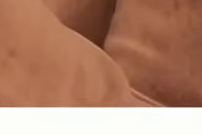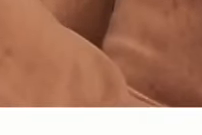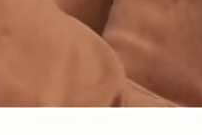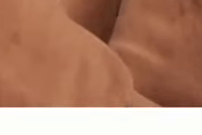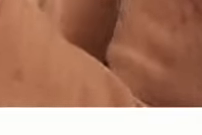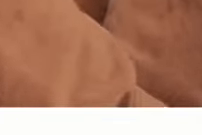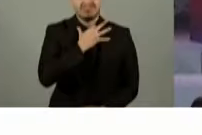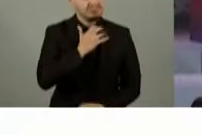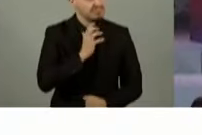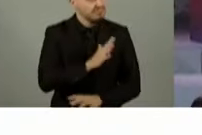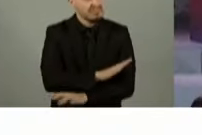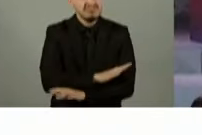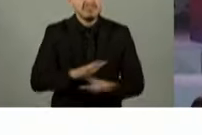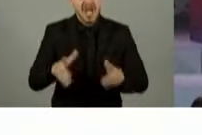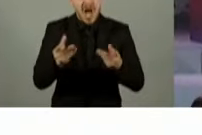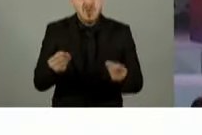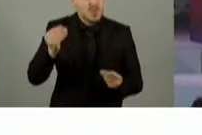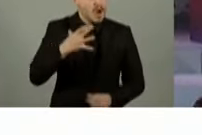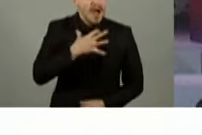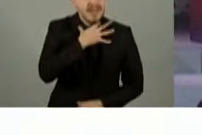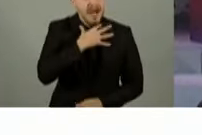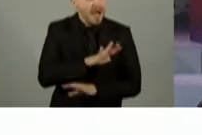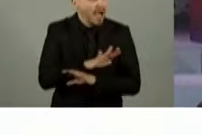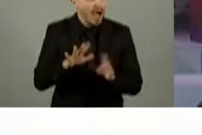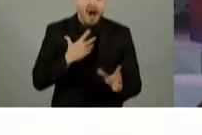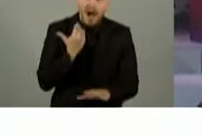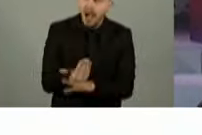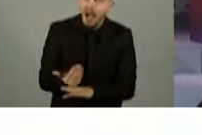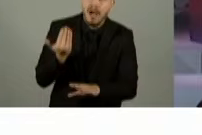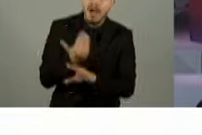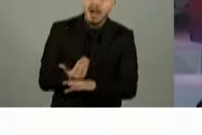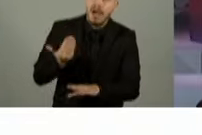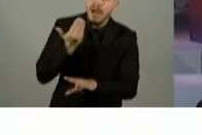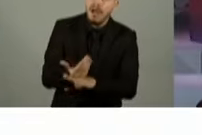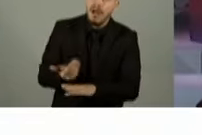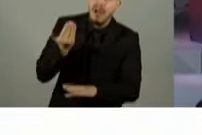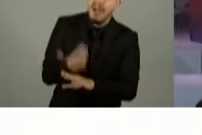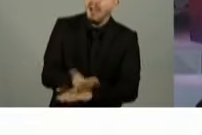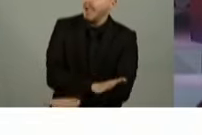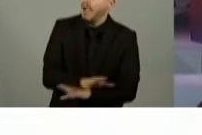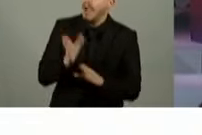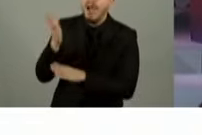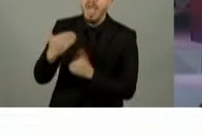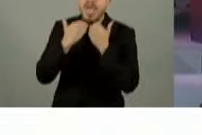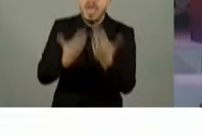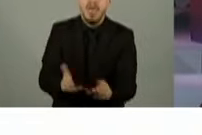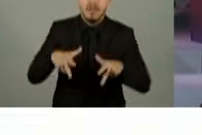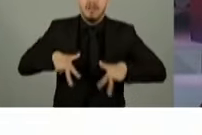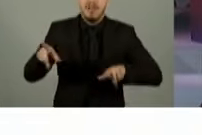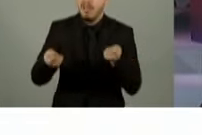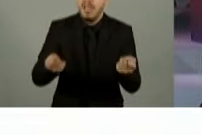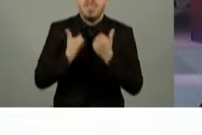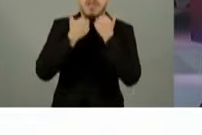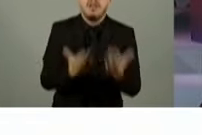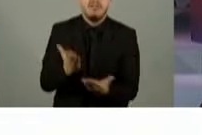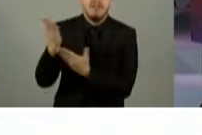βίντεο. Ναι, αλλά στο οποίο και απάντησε. Πάμε να δούμε το. Αν έχω παραβιάσει τον νόμο, θα την πουλήσω. Ναι, αλλά τον έχει παραβιάσει τον νόμο. Υπάρχουν και